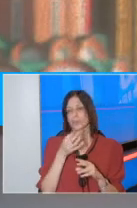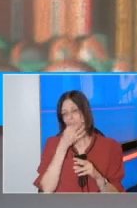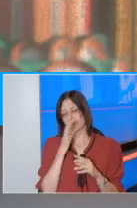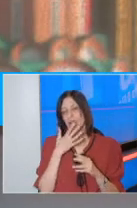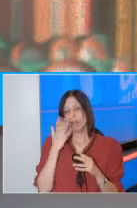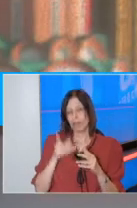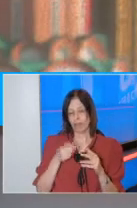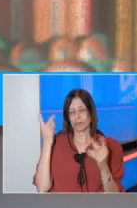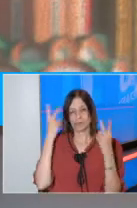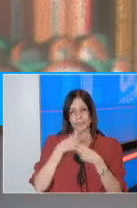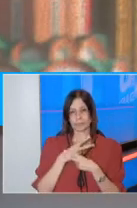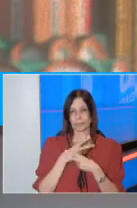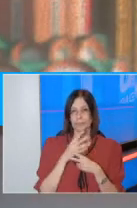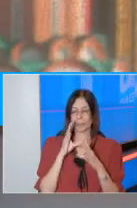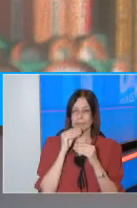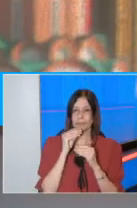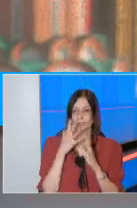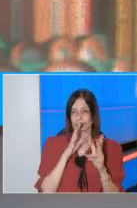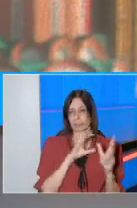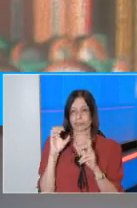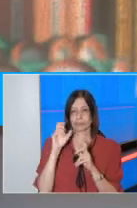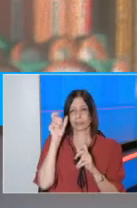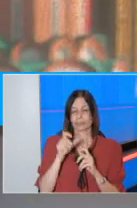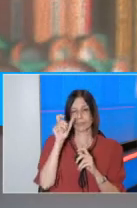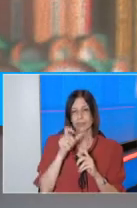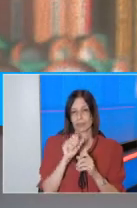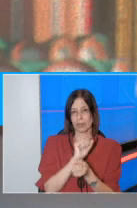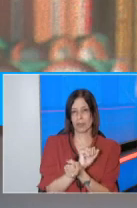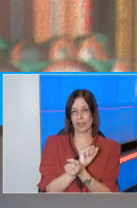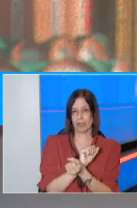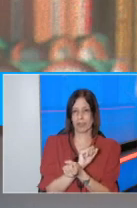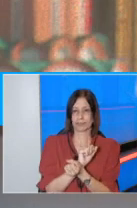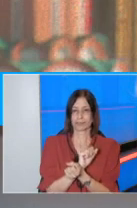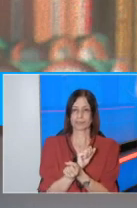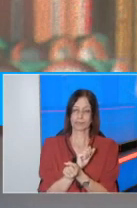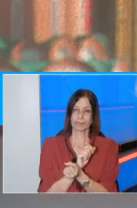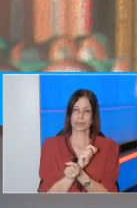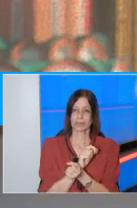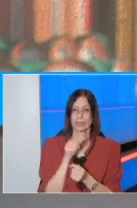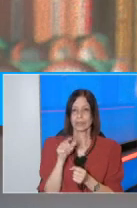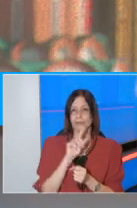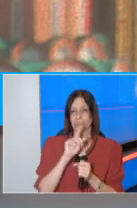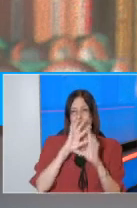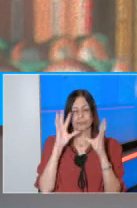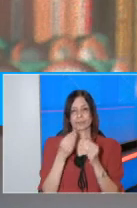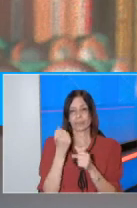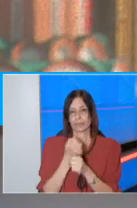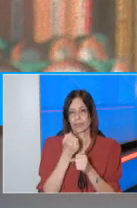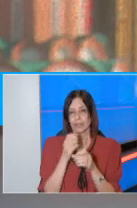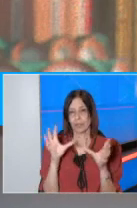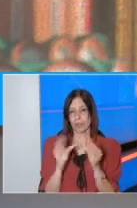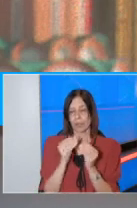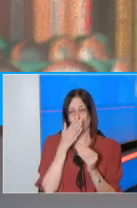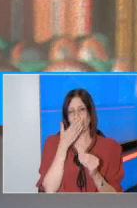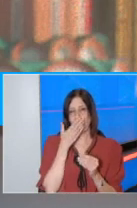צריכים להבין זה, מדובר על איזה 800 אנשים שנעצרו בעשרות מדינות, אבל אלה לא כולם עבדו ביחד על